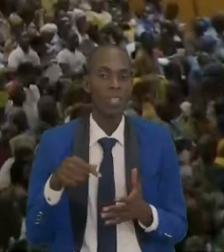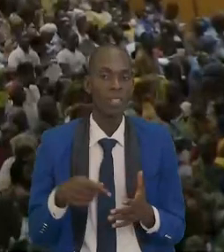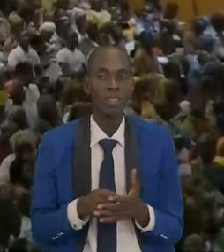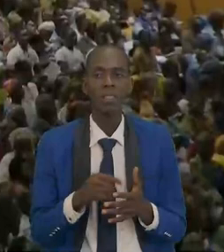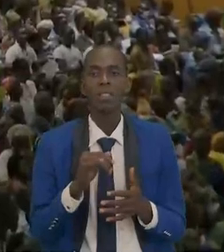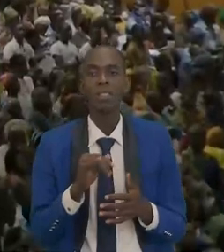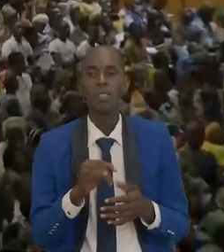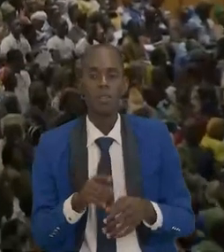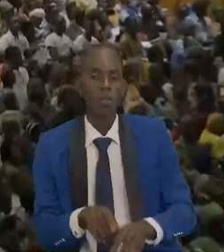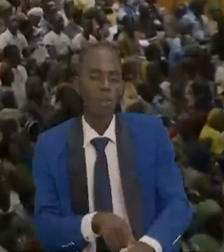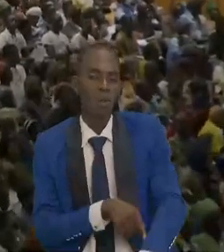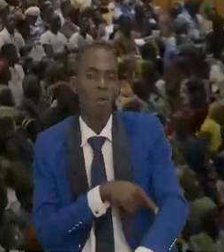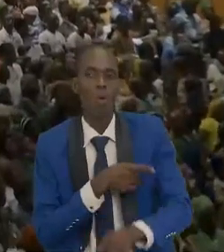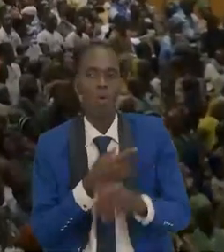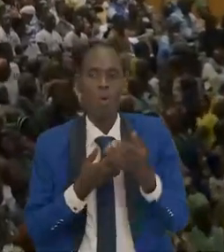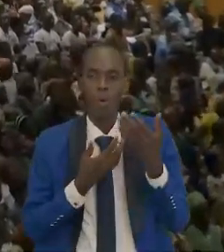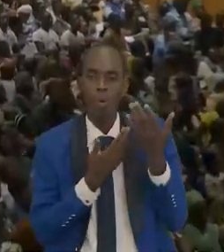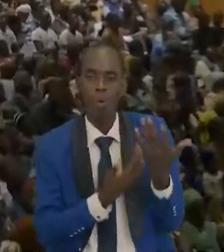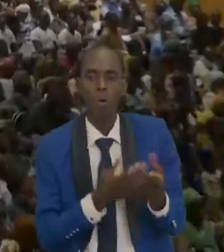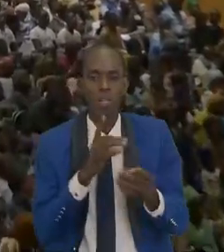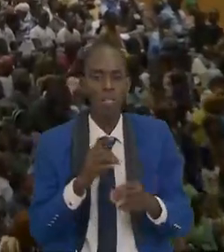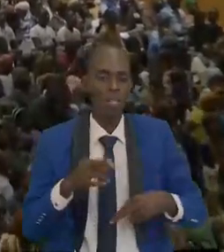Ce réveil longtemps attendu viendra